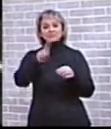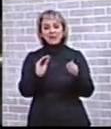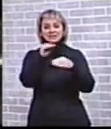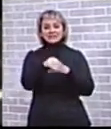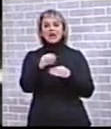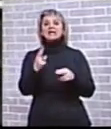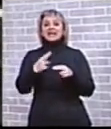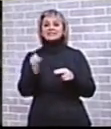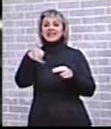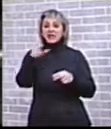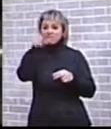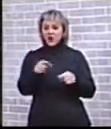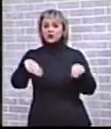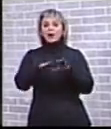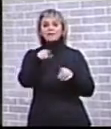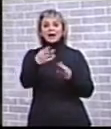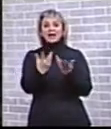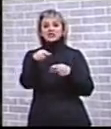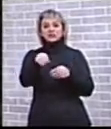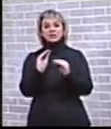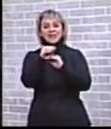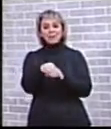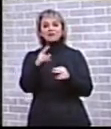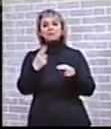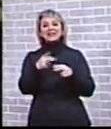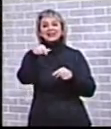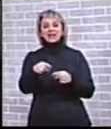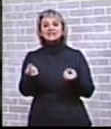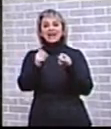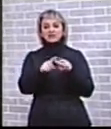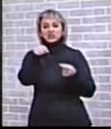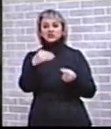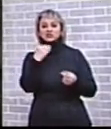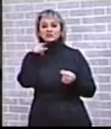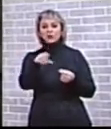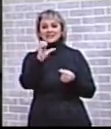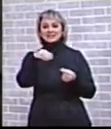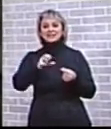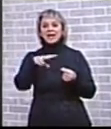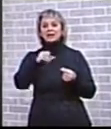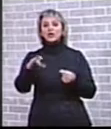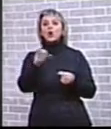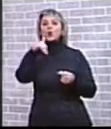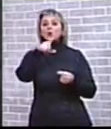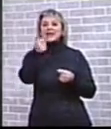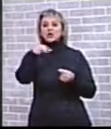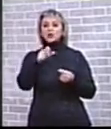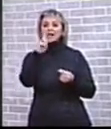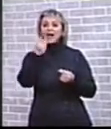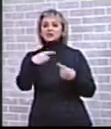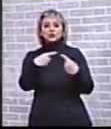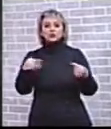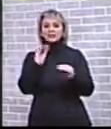для соливара. Именно от того, какое количество будет добавлено в металл, и зависят свойства стали. Углерод, кальций и